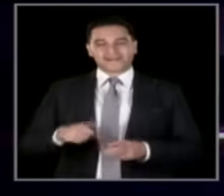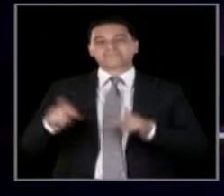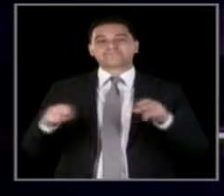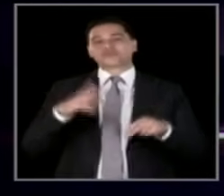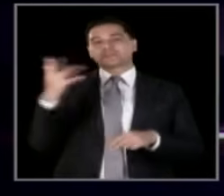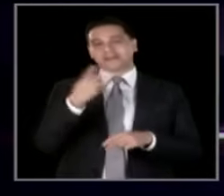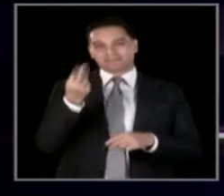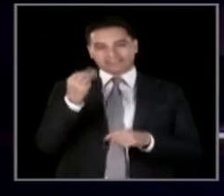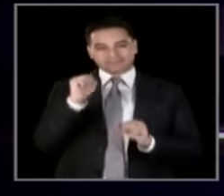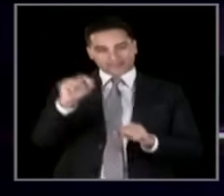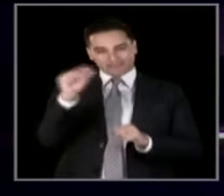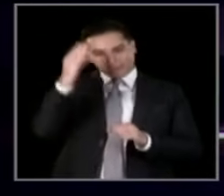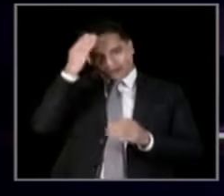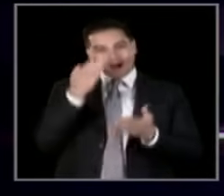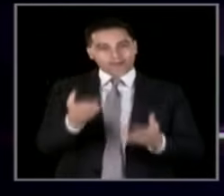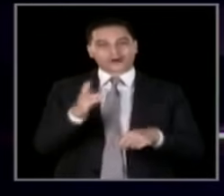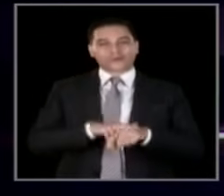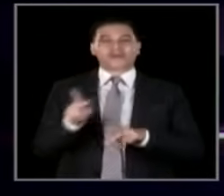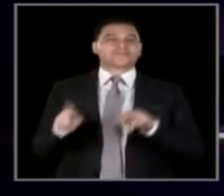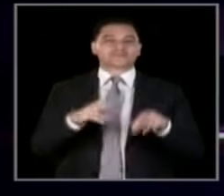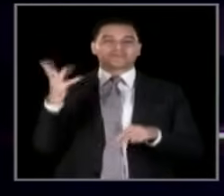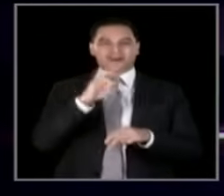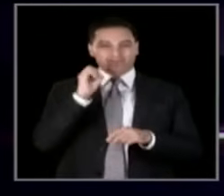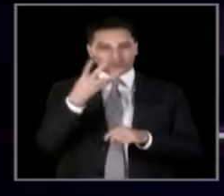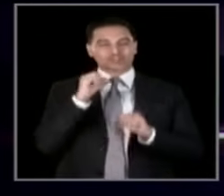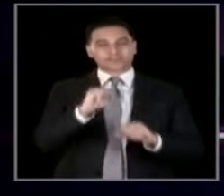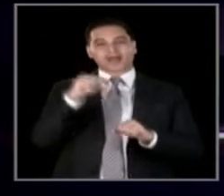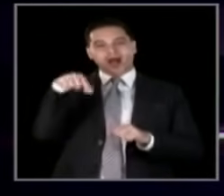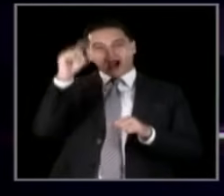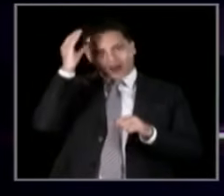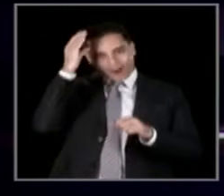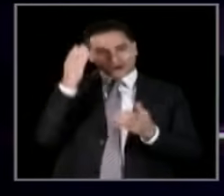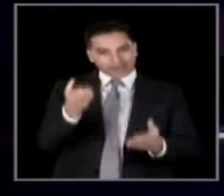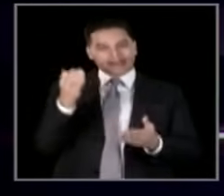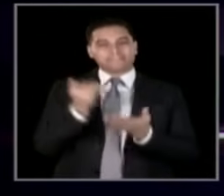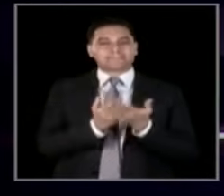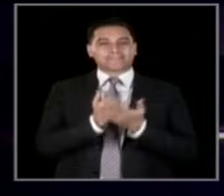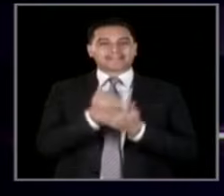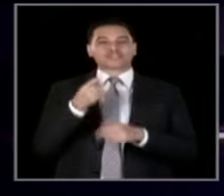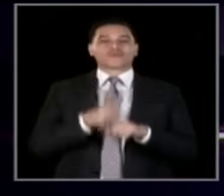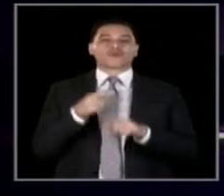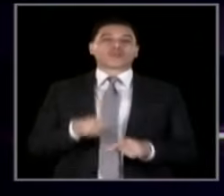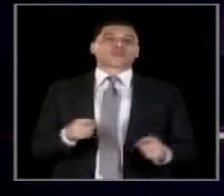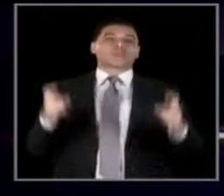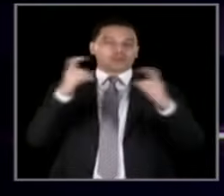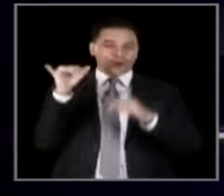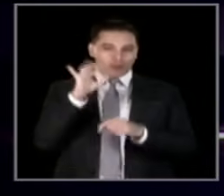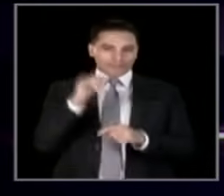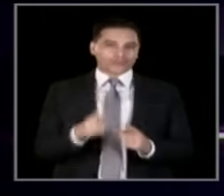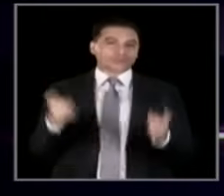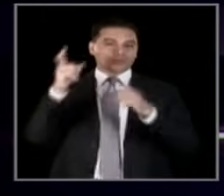الموسم الـ30 لبرنامج العباقرة، الموسم الـ14 لعباقرة المدارس، ومباراة مهمة في دور